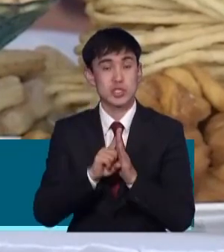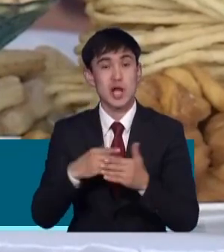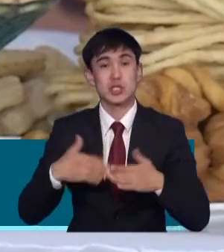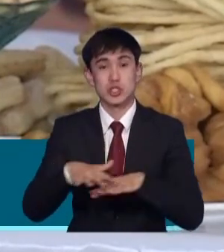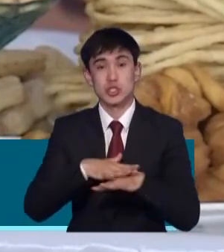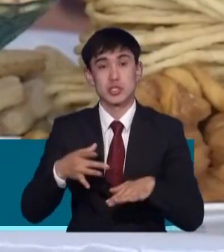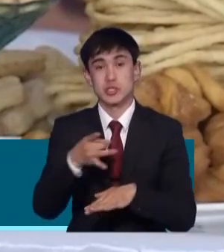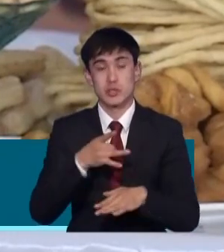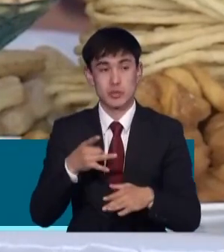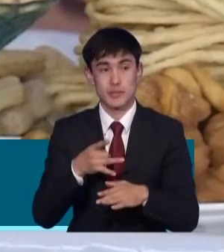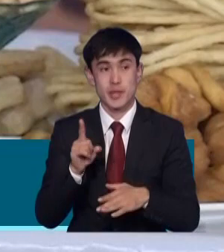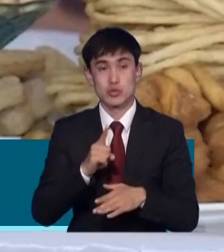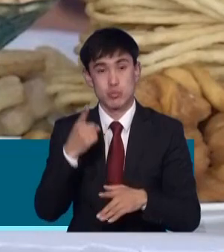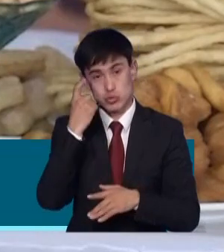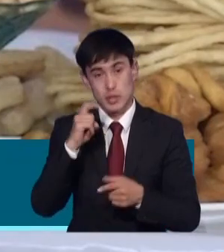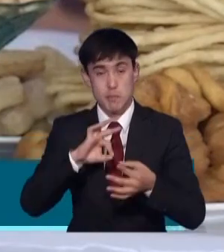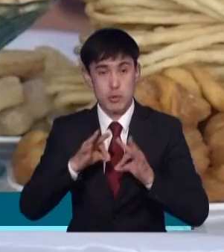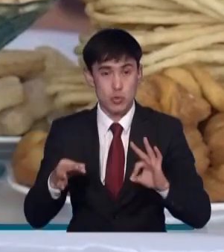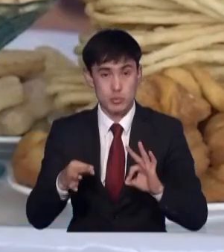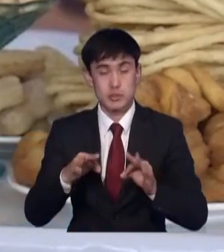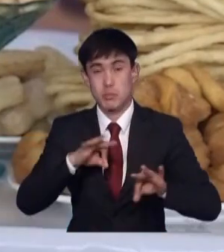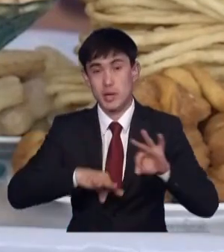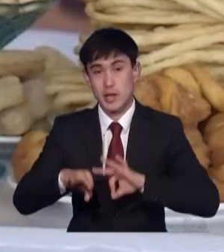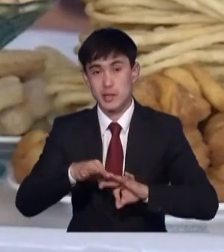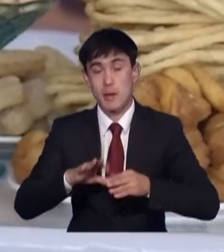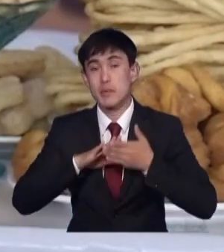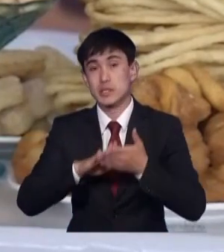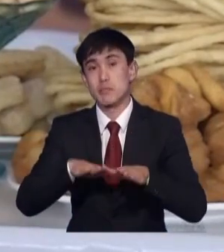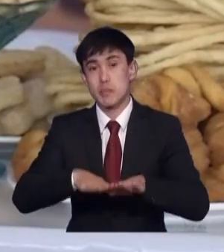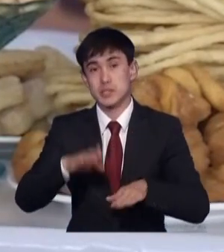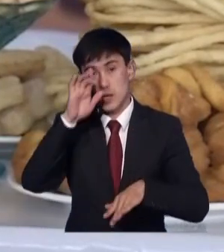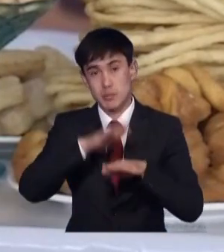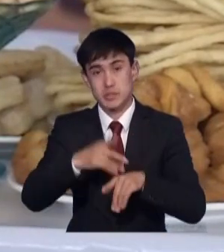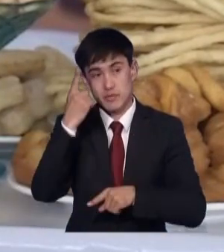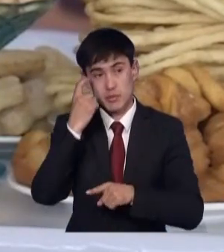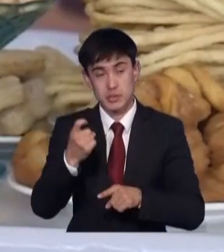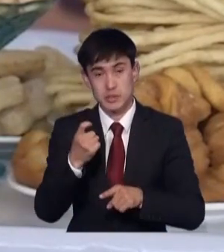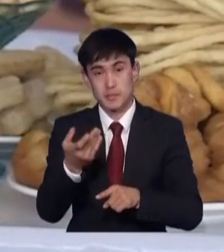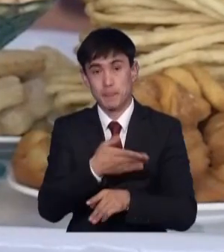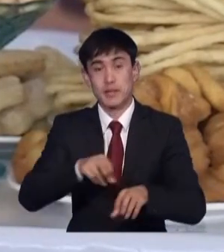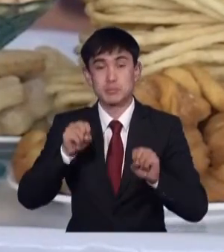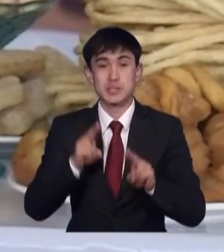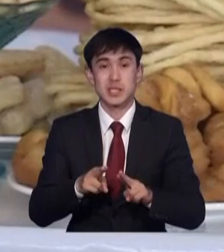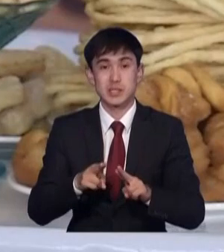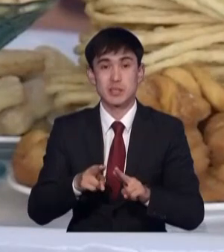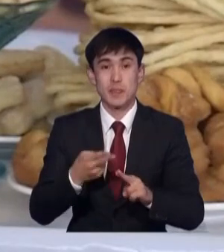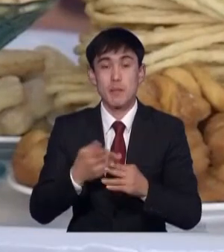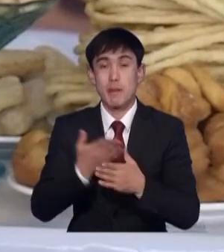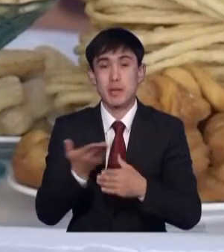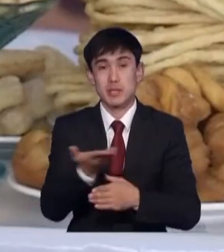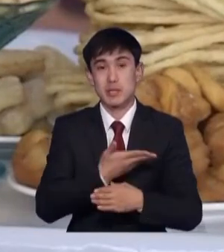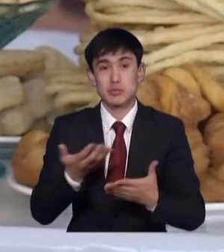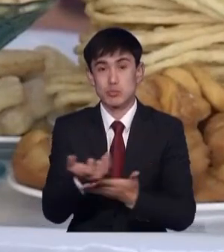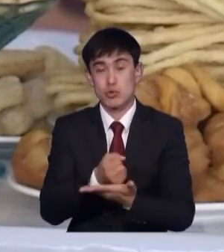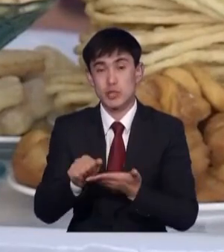жителей нашего района чтобы узнать подробности о Проекте обратилась в местно Акимат за информации наши специалисты очень помогли мне в